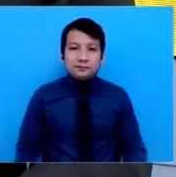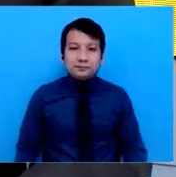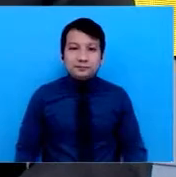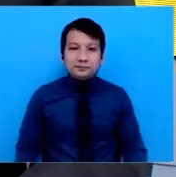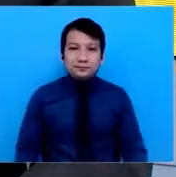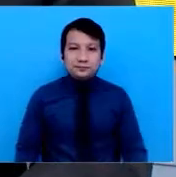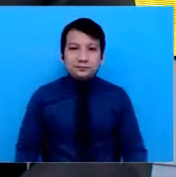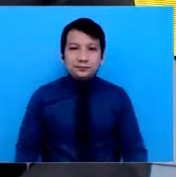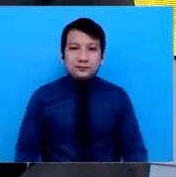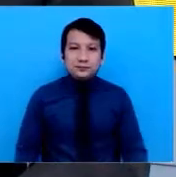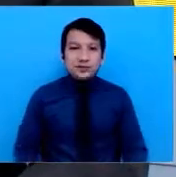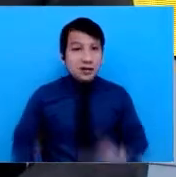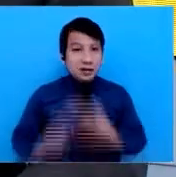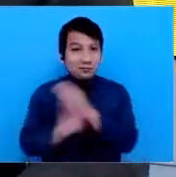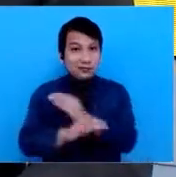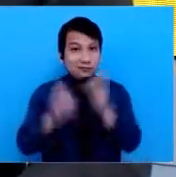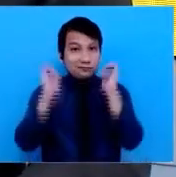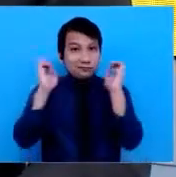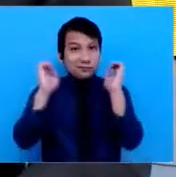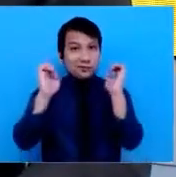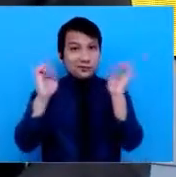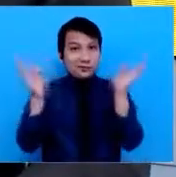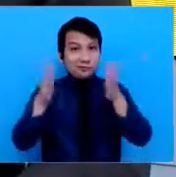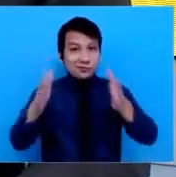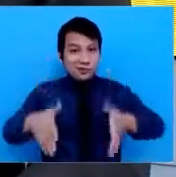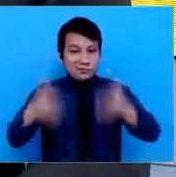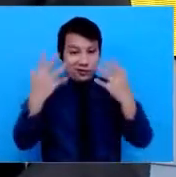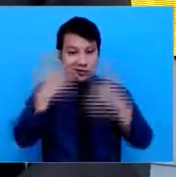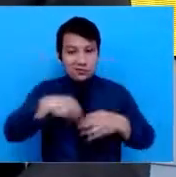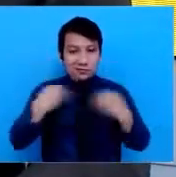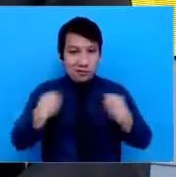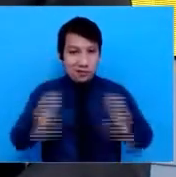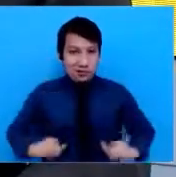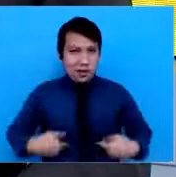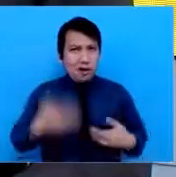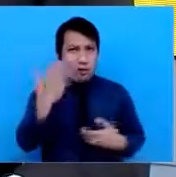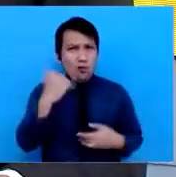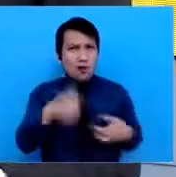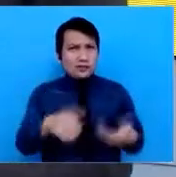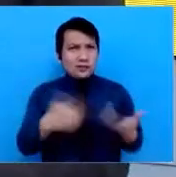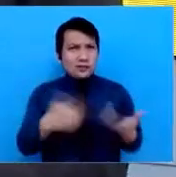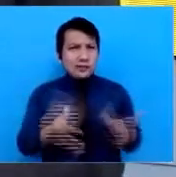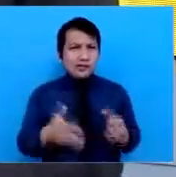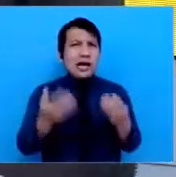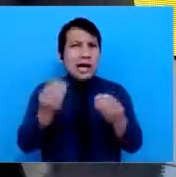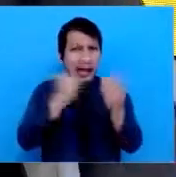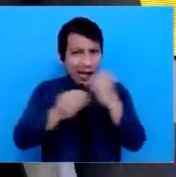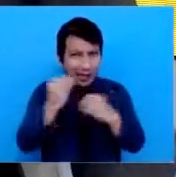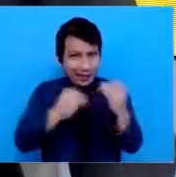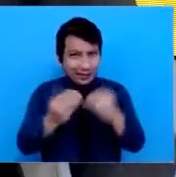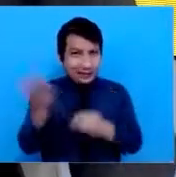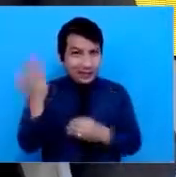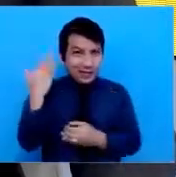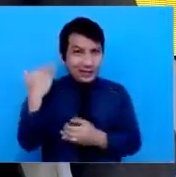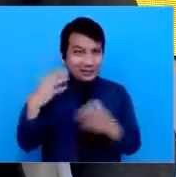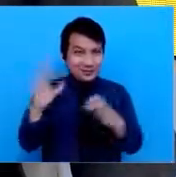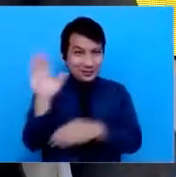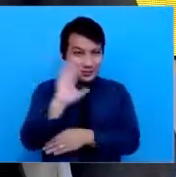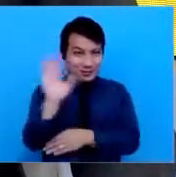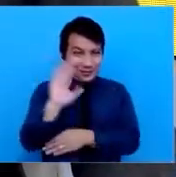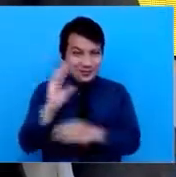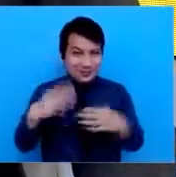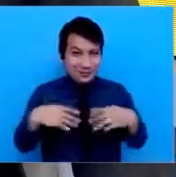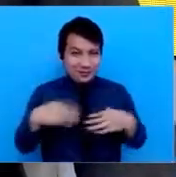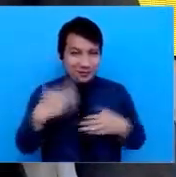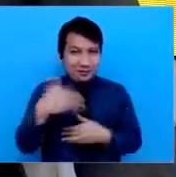Balik alindog sa 2022. Yan ang goal ng ilang Pinoy ngayong katatapos lang ng kaliwat ka ng holiday kainan. Nasa frontline na balitang yan si